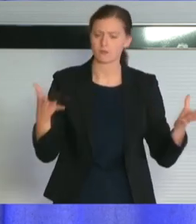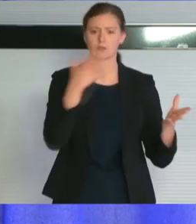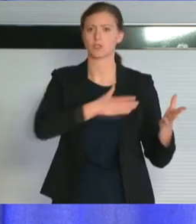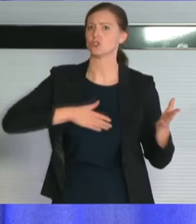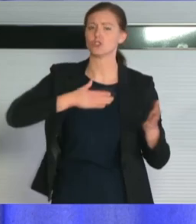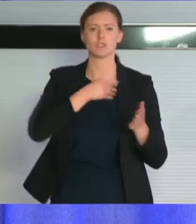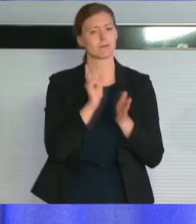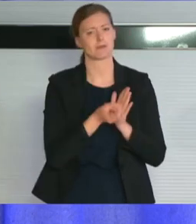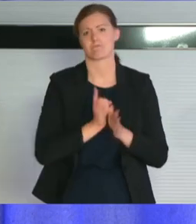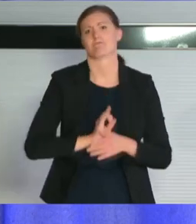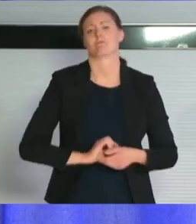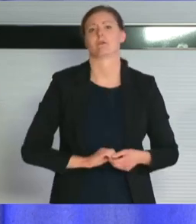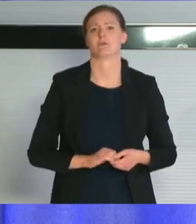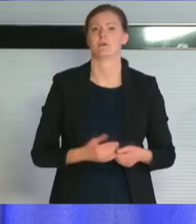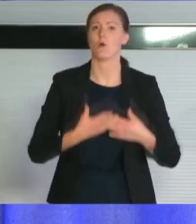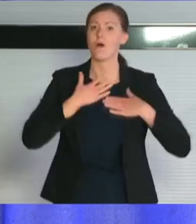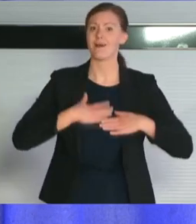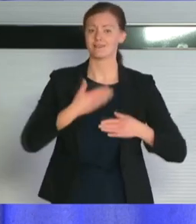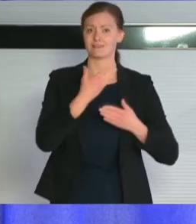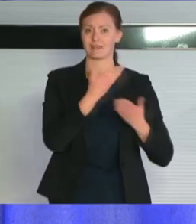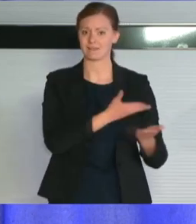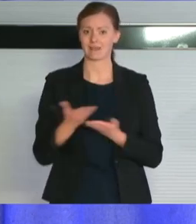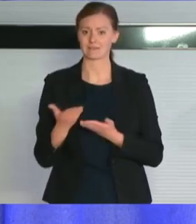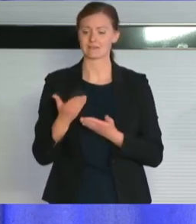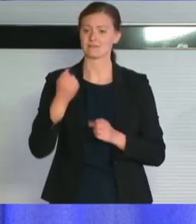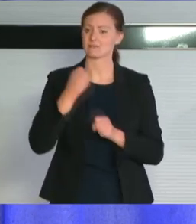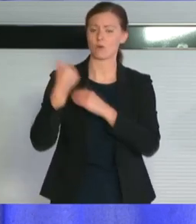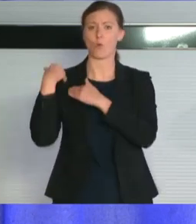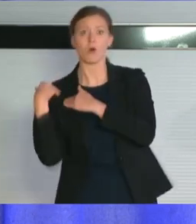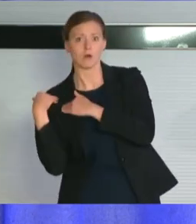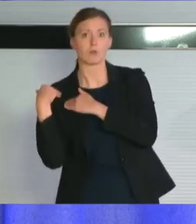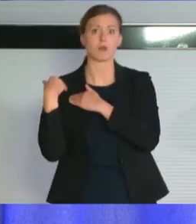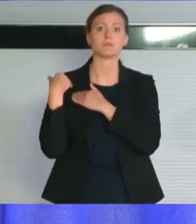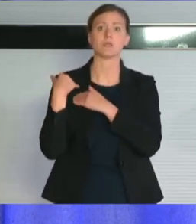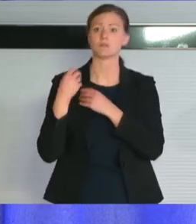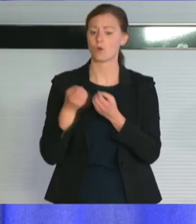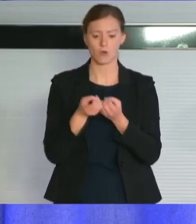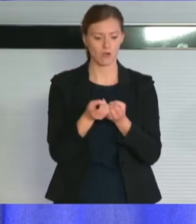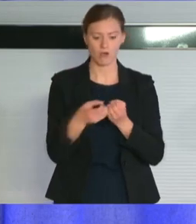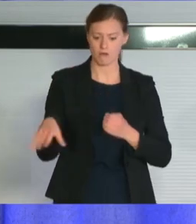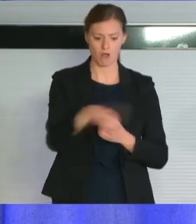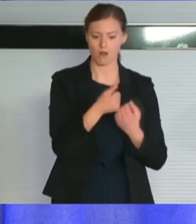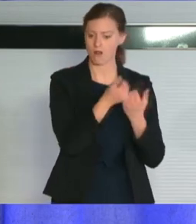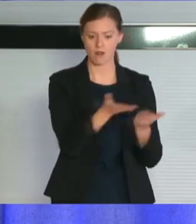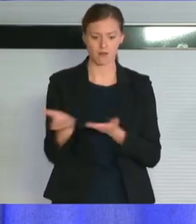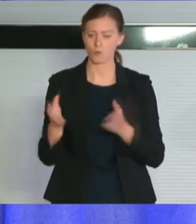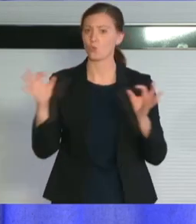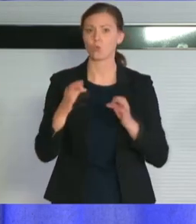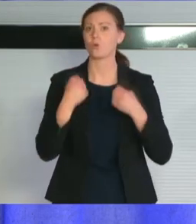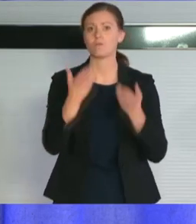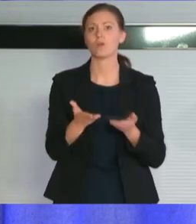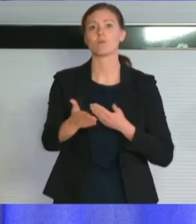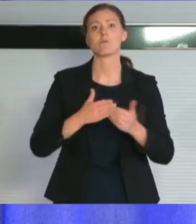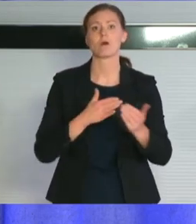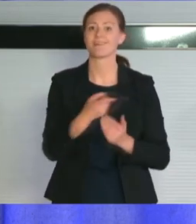tid. Da ville helsetjenesten vårt blitt overbelastet, og ikke alle ville fått den behandlingen de